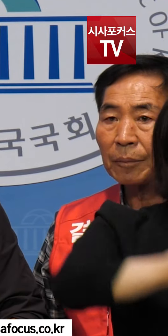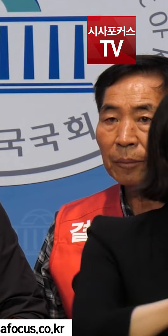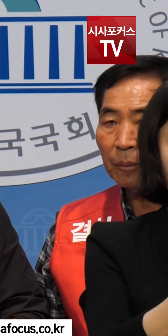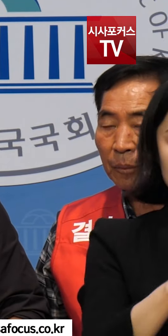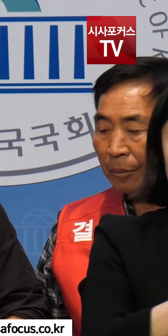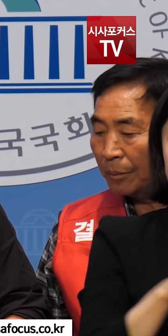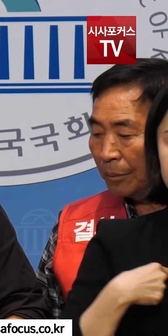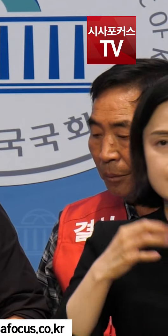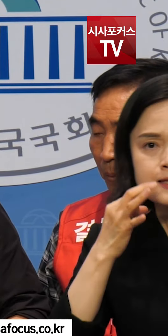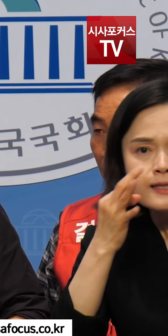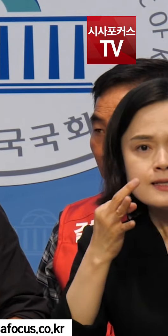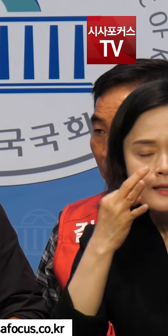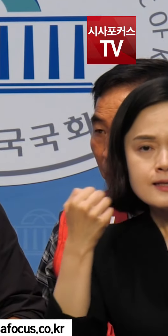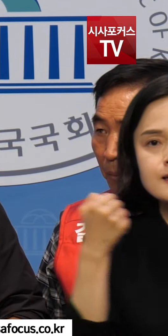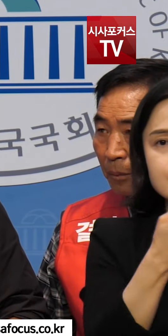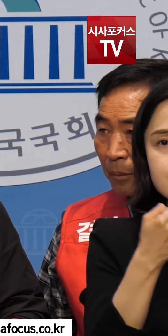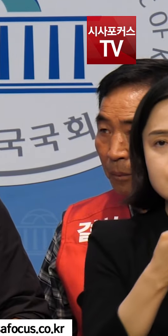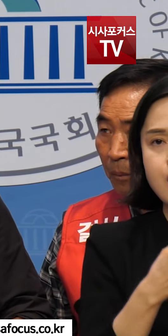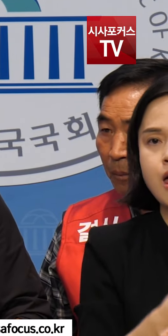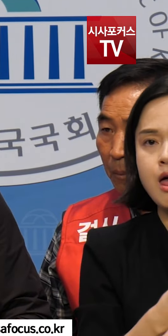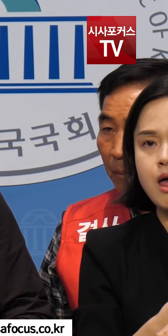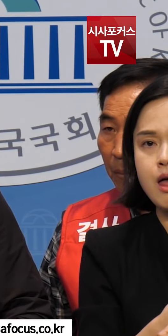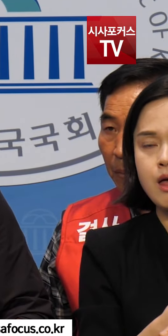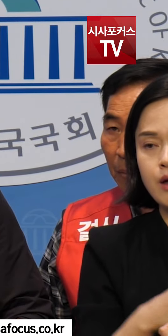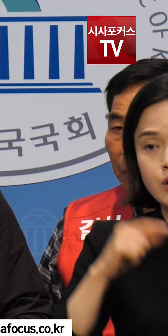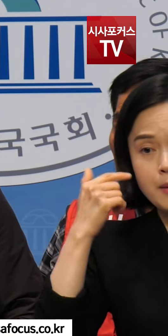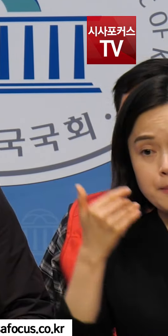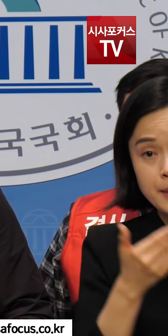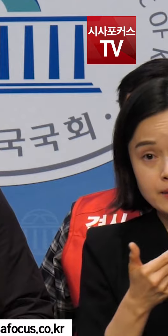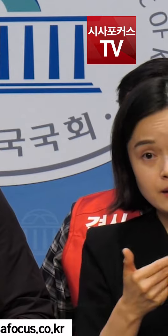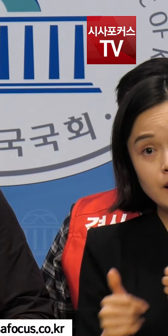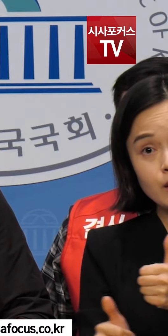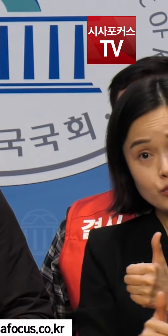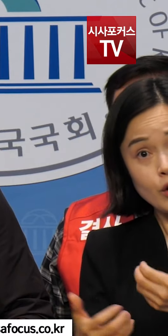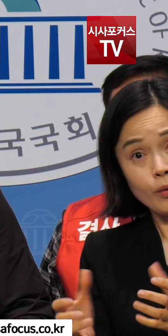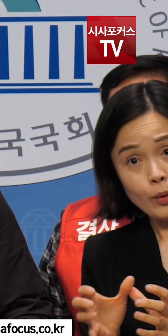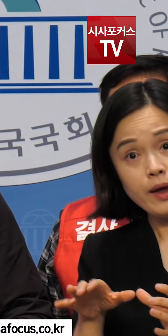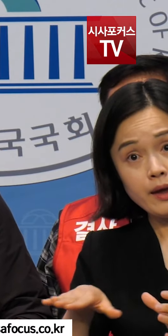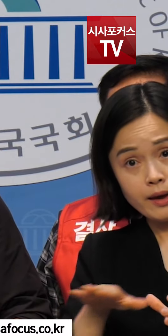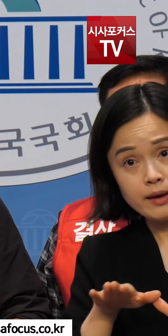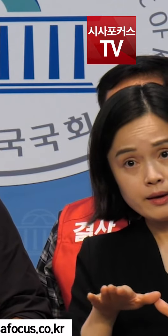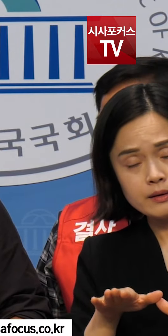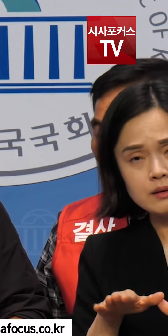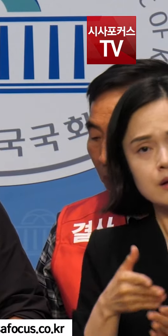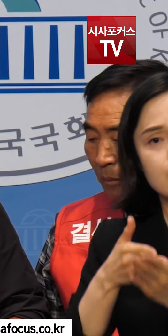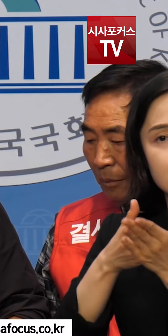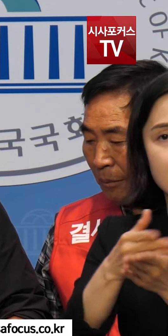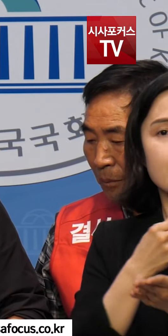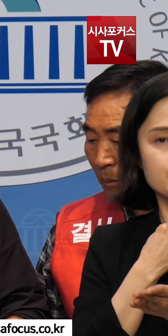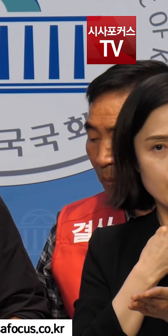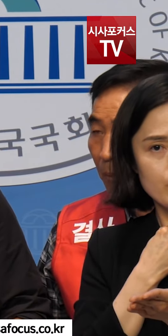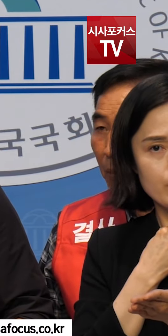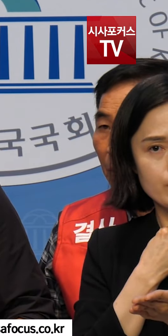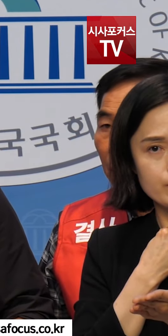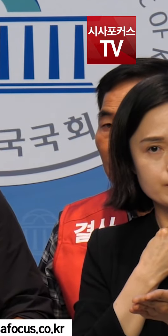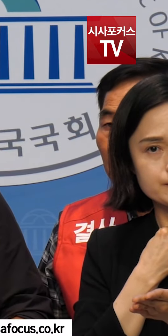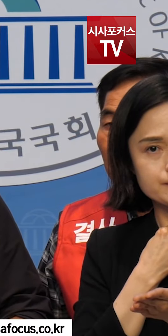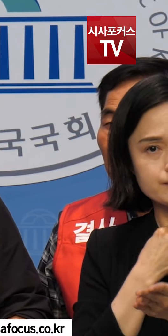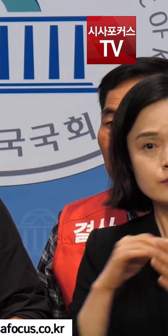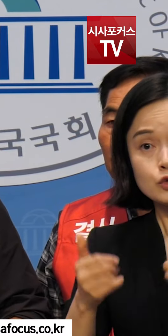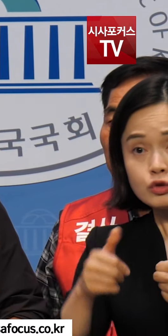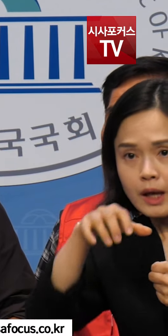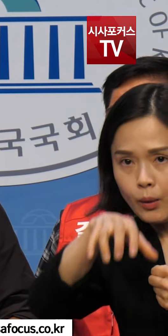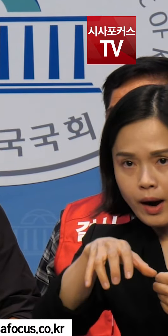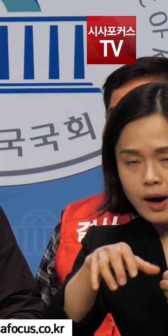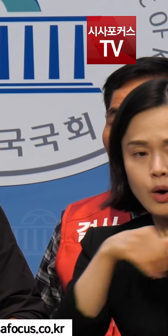합니다. 우리 환강광역시장 반대 국민대책위원회는 다음과 같은 요구사항을 국회와